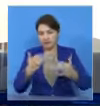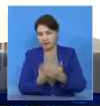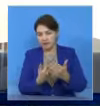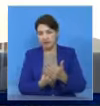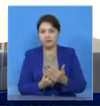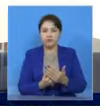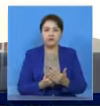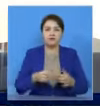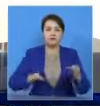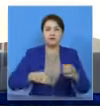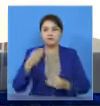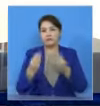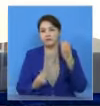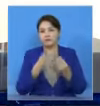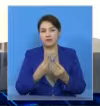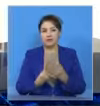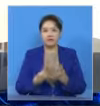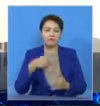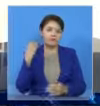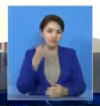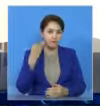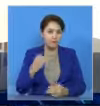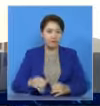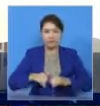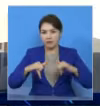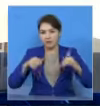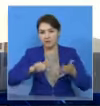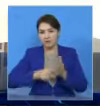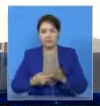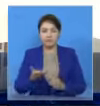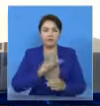және шахмат ойынына деген қызығушылығын арттыру мақсатында